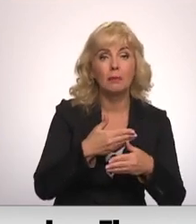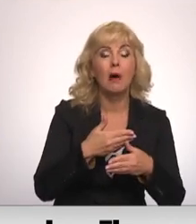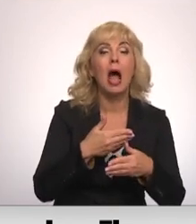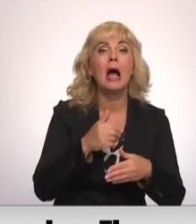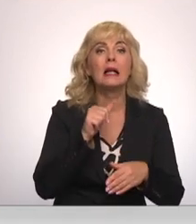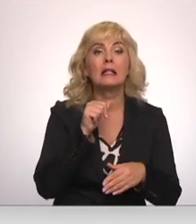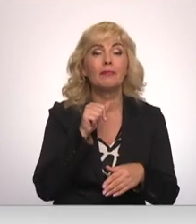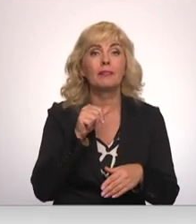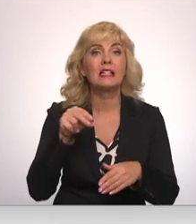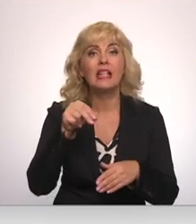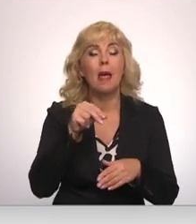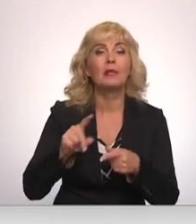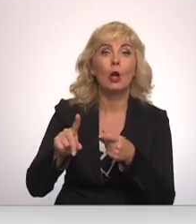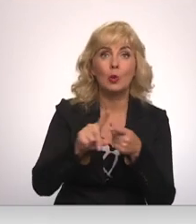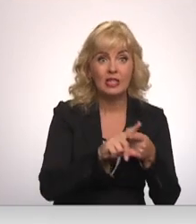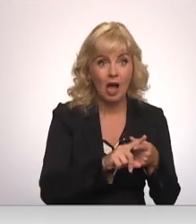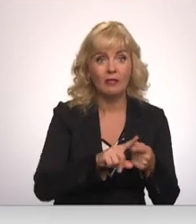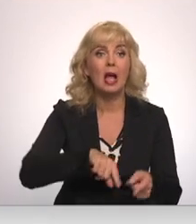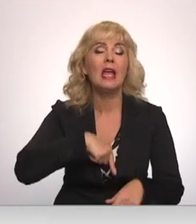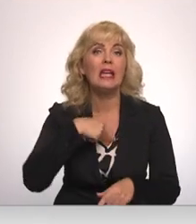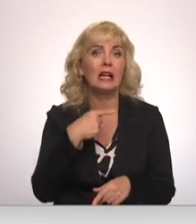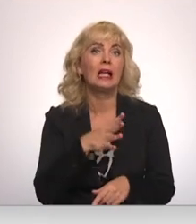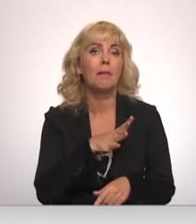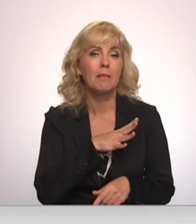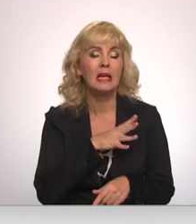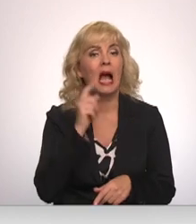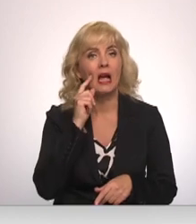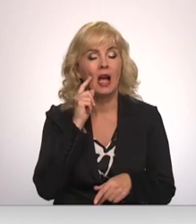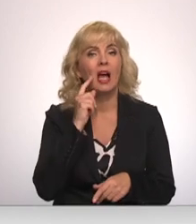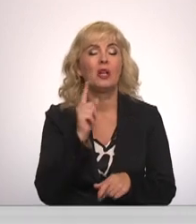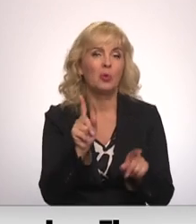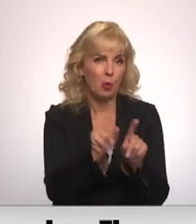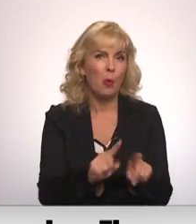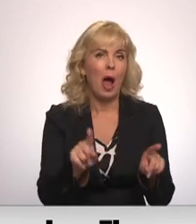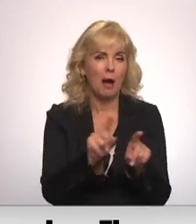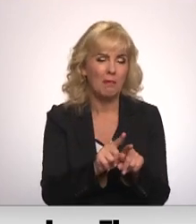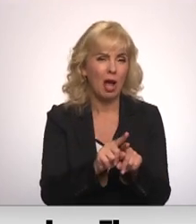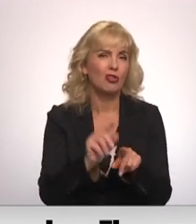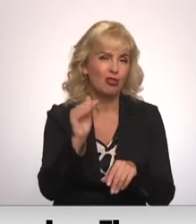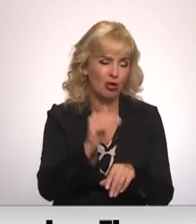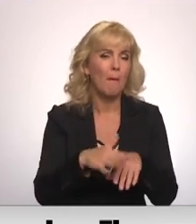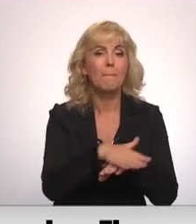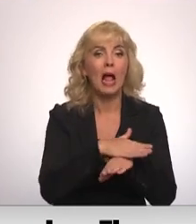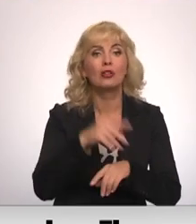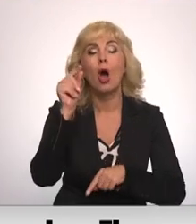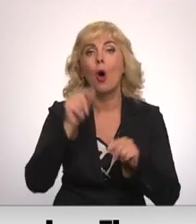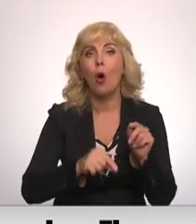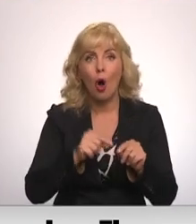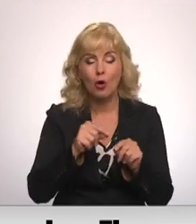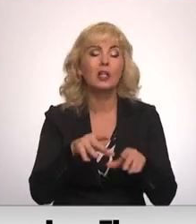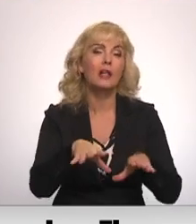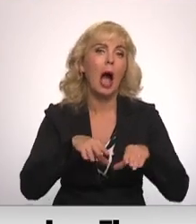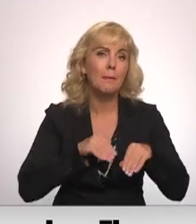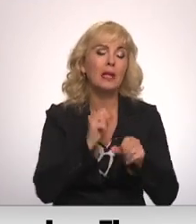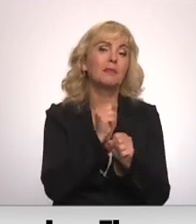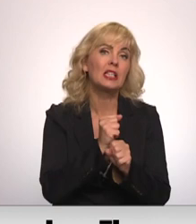jau pēdējā laikā jau diezgan ilgstoši bija diezgan stagnātiska un pelēcīga. Kongresā šodien arī izskanēja apņēmība